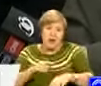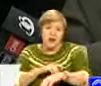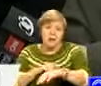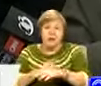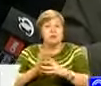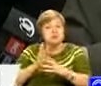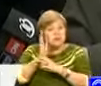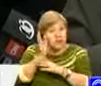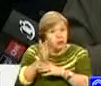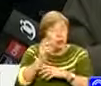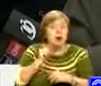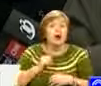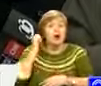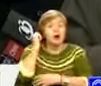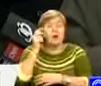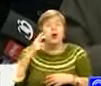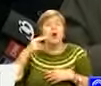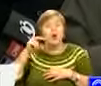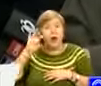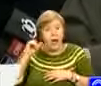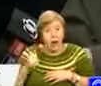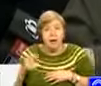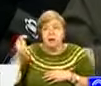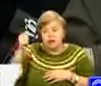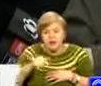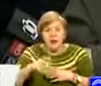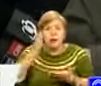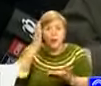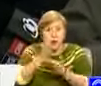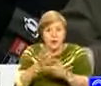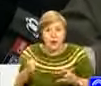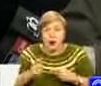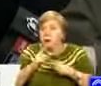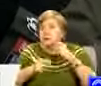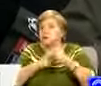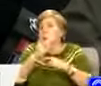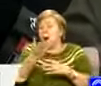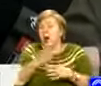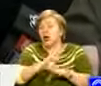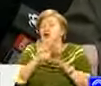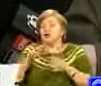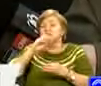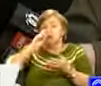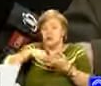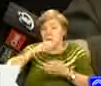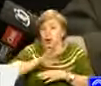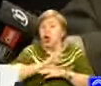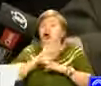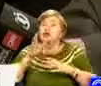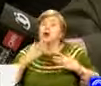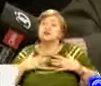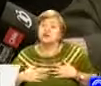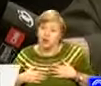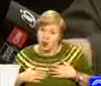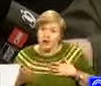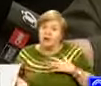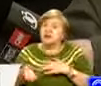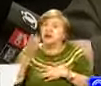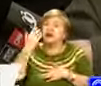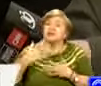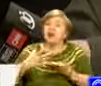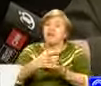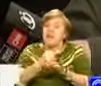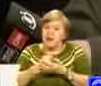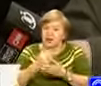la Bruxelles, să vină cu decizia și, bineînțeles, toți după aceea vom fi de acord. Toți vrem să creștem veniturile, toți